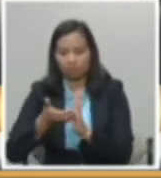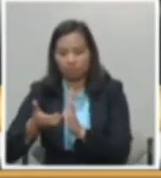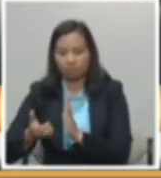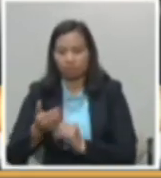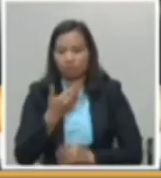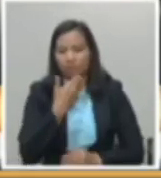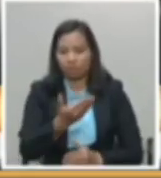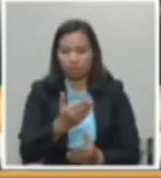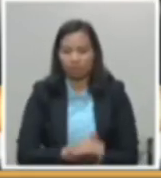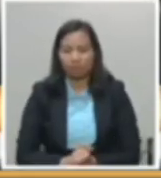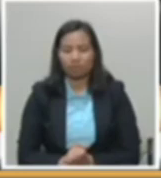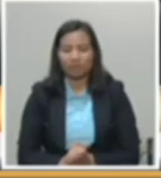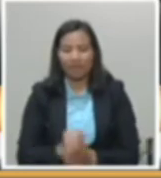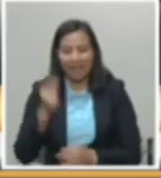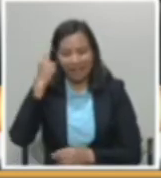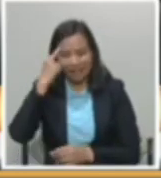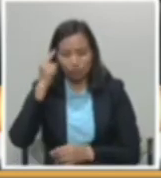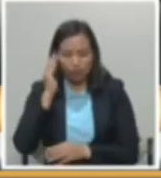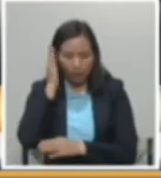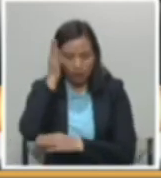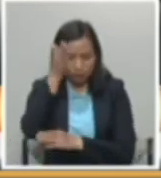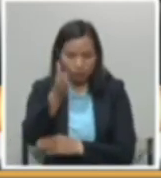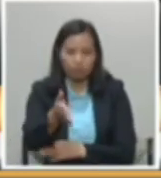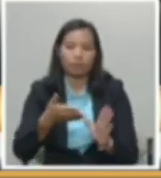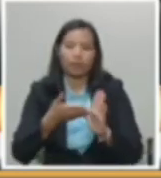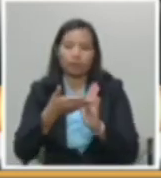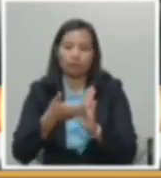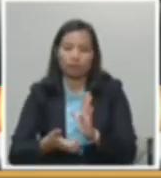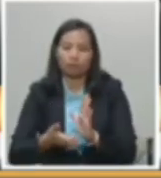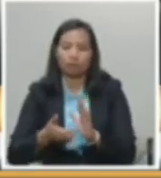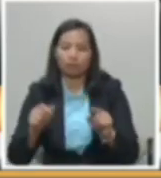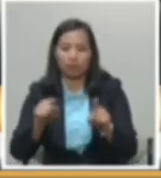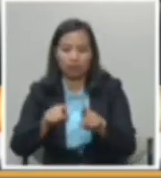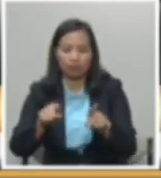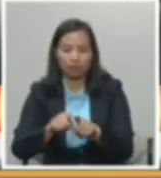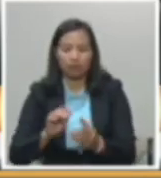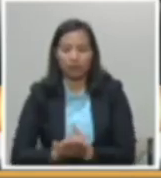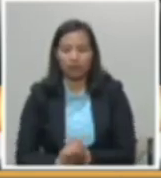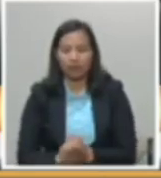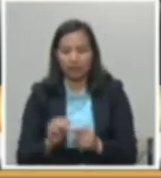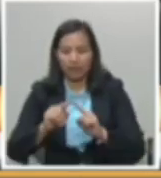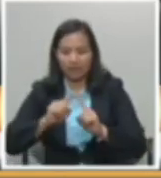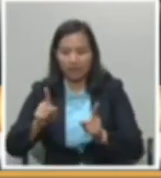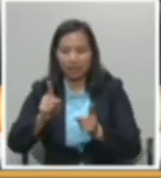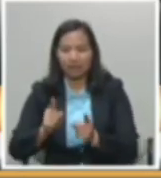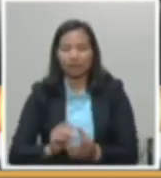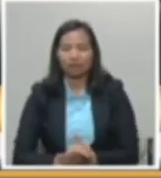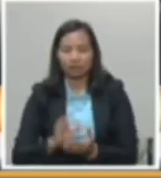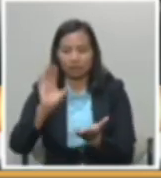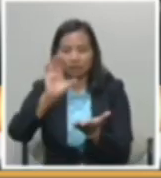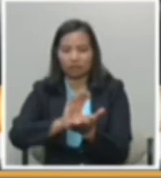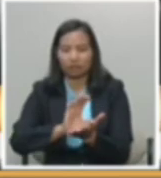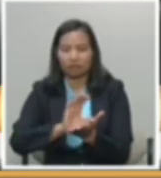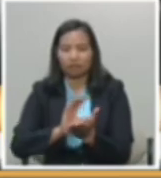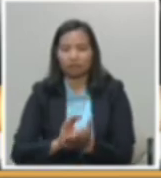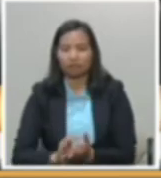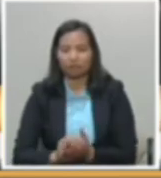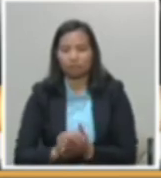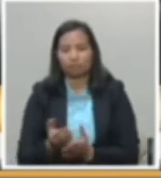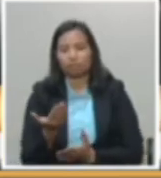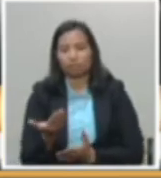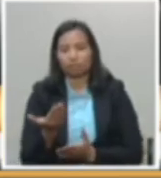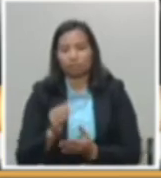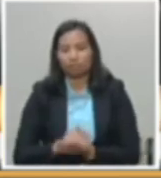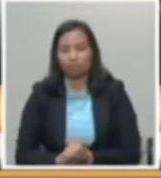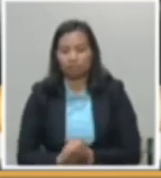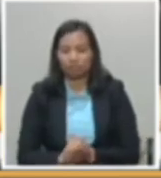และมีแนวโน้มติดลบอย่างต่อเนื่องแต่ว่าการจัดสรรงบประมาณกลับไม่ได้สะท้อนสถานการณ์ที่กำลังเกิดขึ้นท่าน